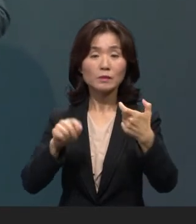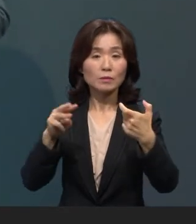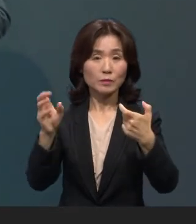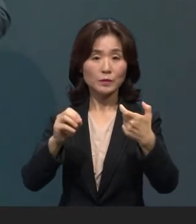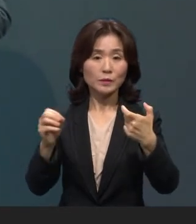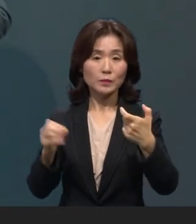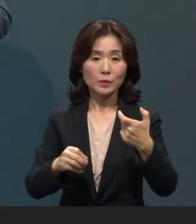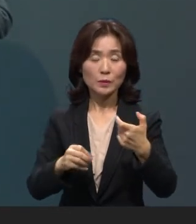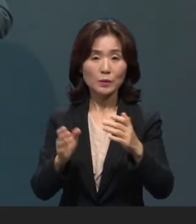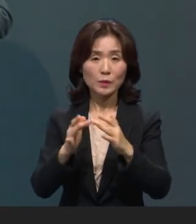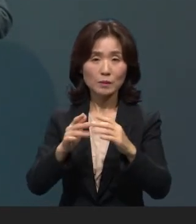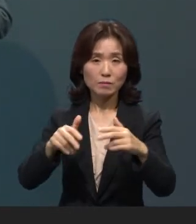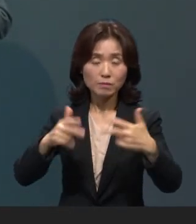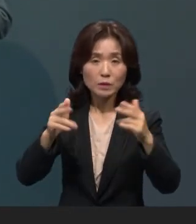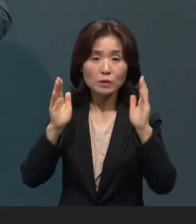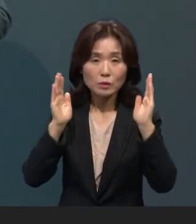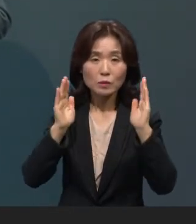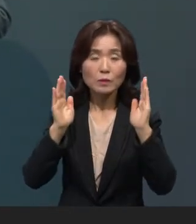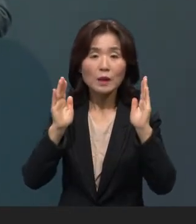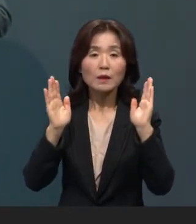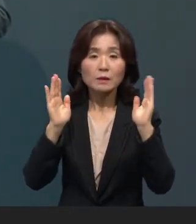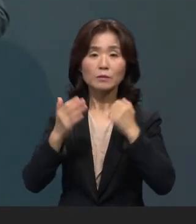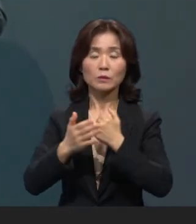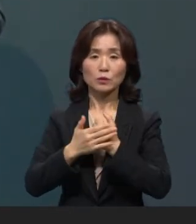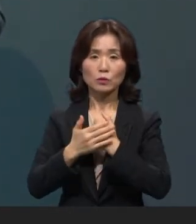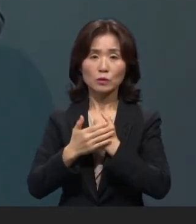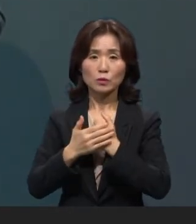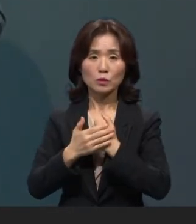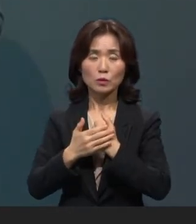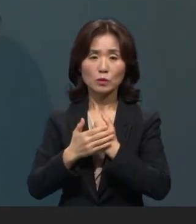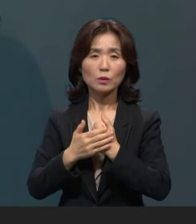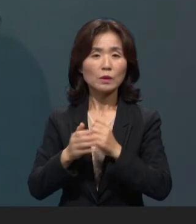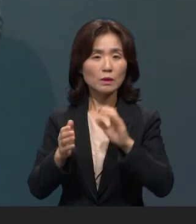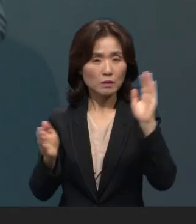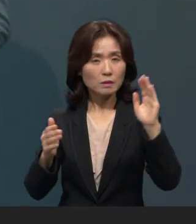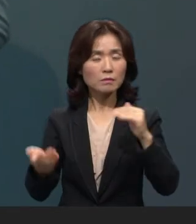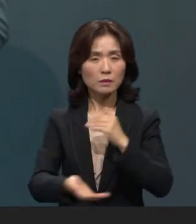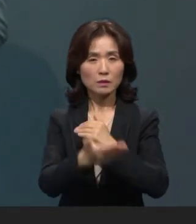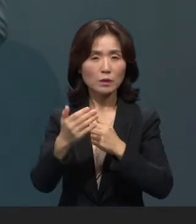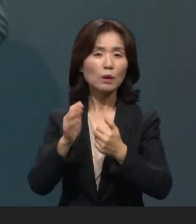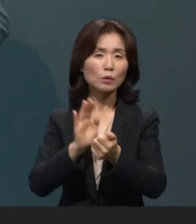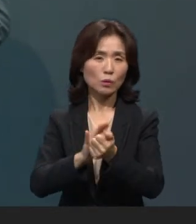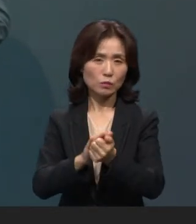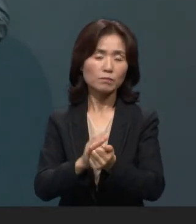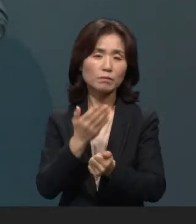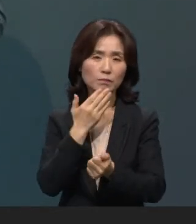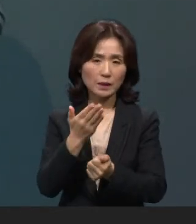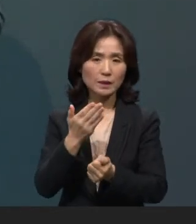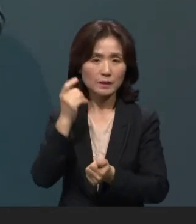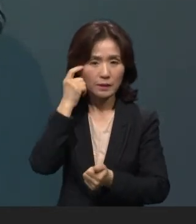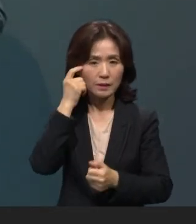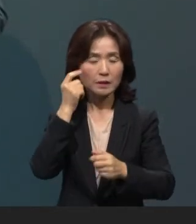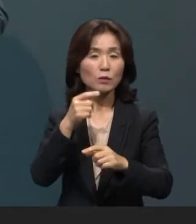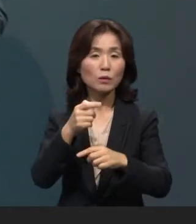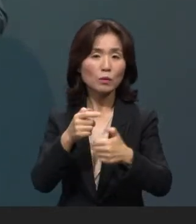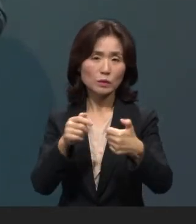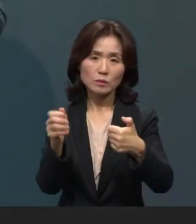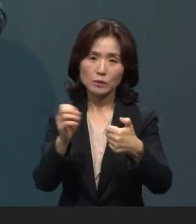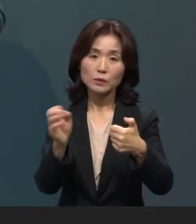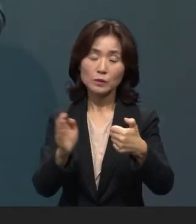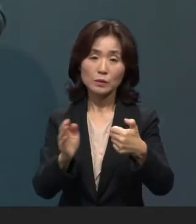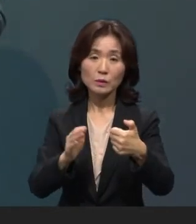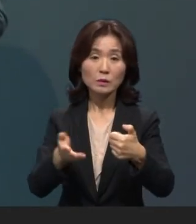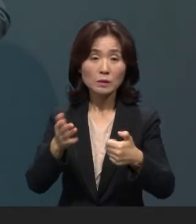온라인 쌍방향 수업이나 학습도우미 도 도움이 될 것이란 응답이 절반에 가까웠습니다 하지만